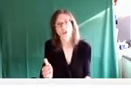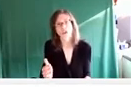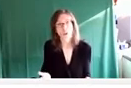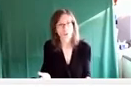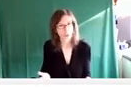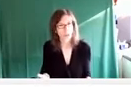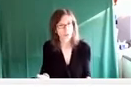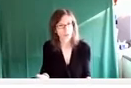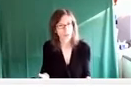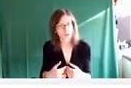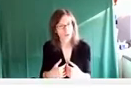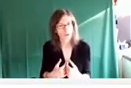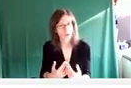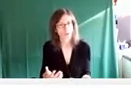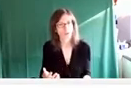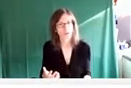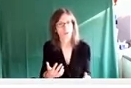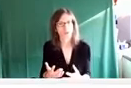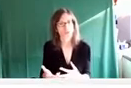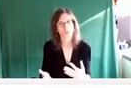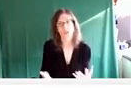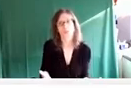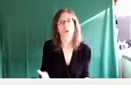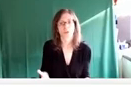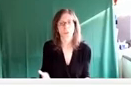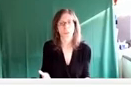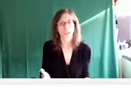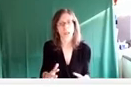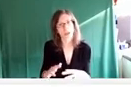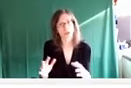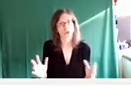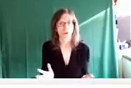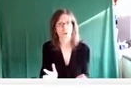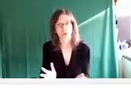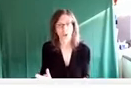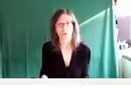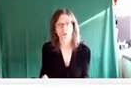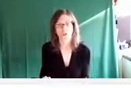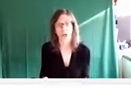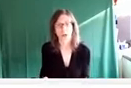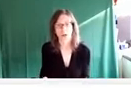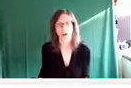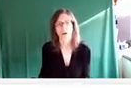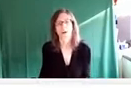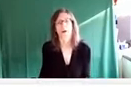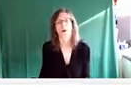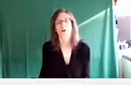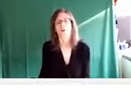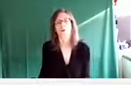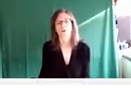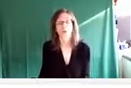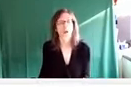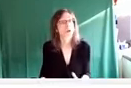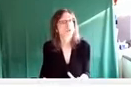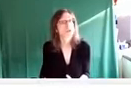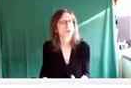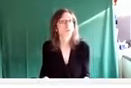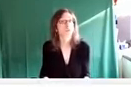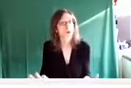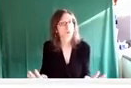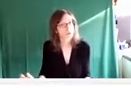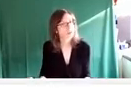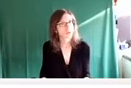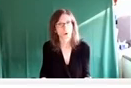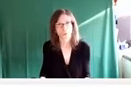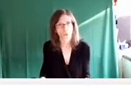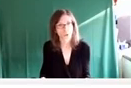une certaine courbe d'apprentissage, là, surtout si vous n'êtes pas familier avec cet univers-là. Ça peut être utile ou